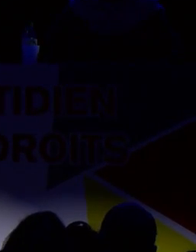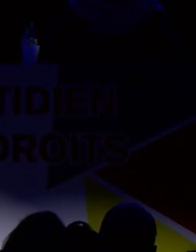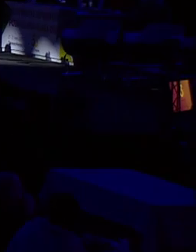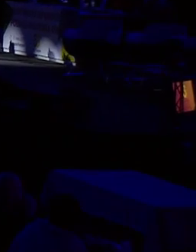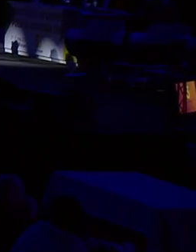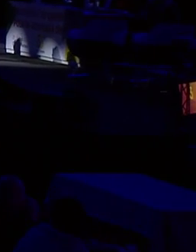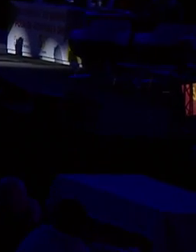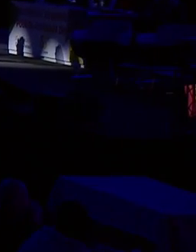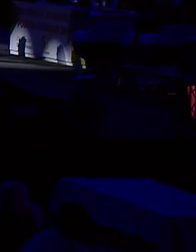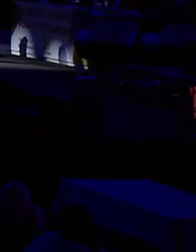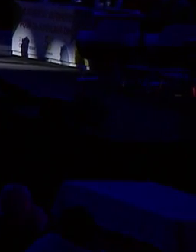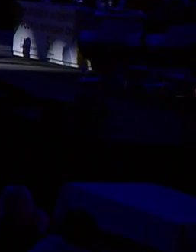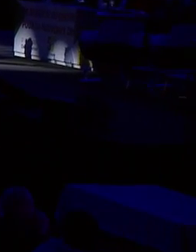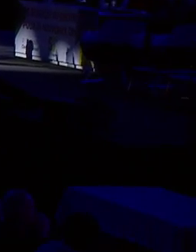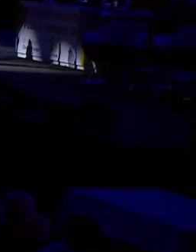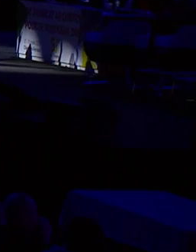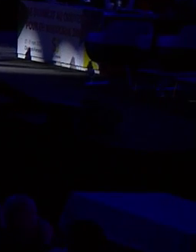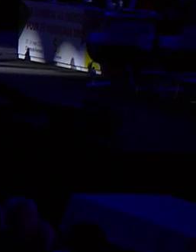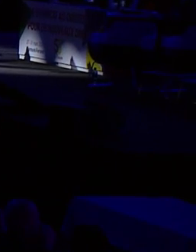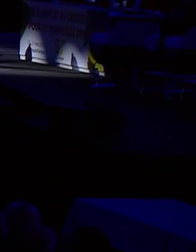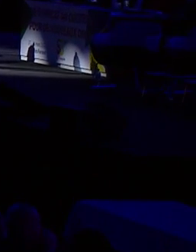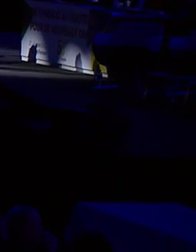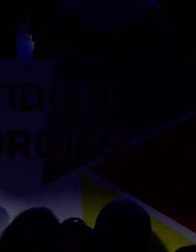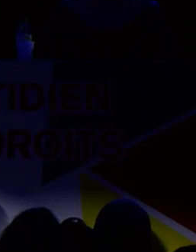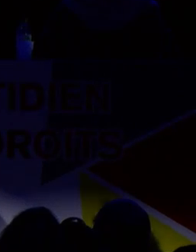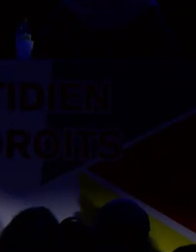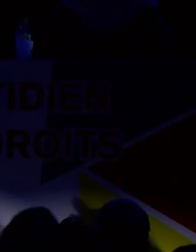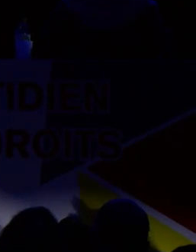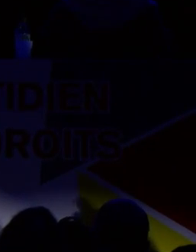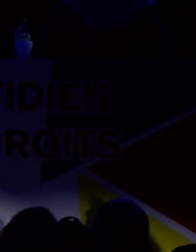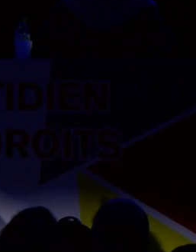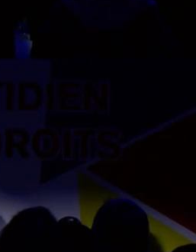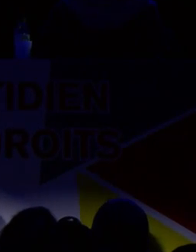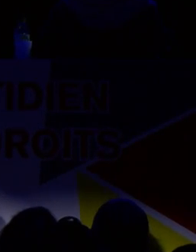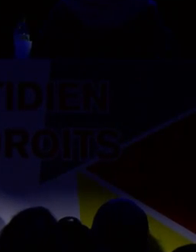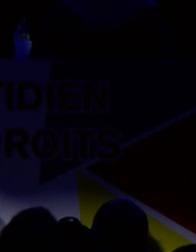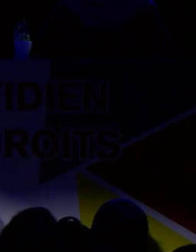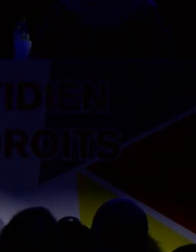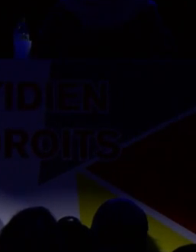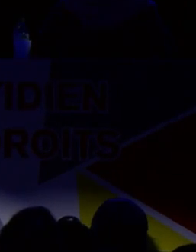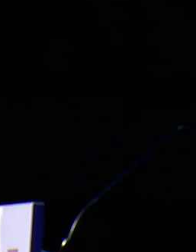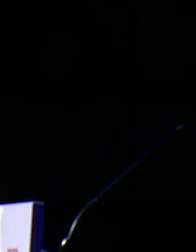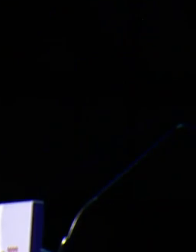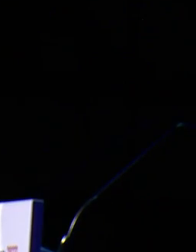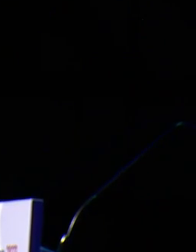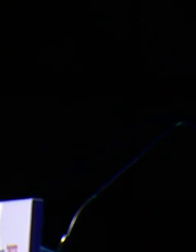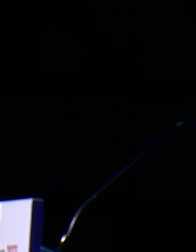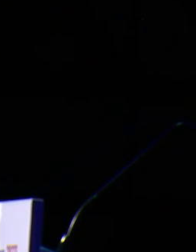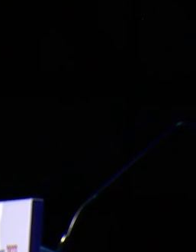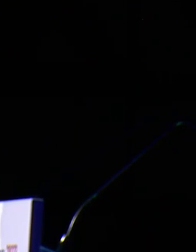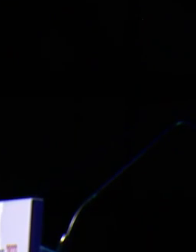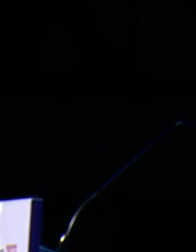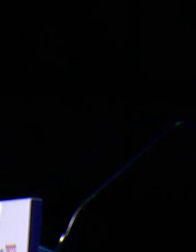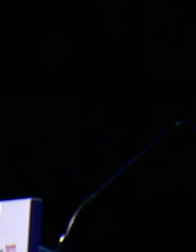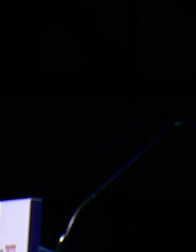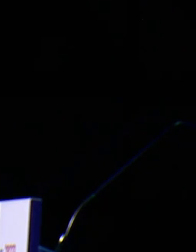été confirmée par 264 voix contre 48. Ce n'est pas fini, écoute